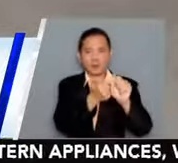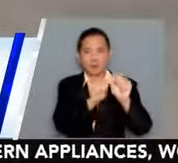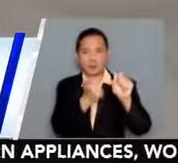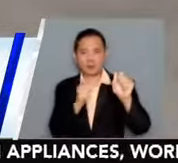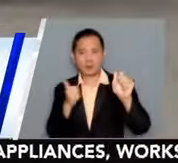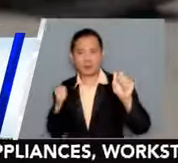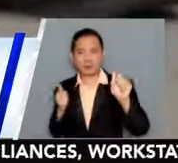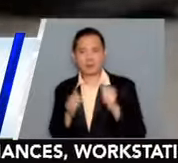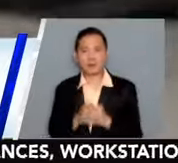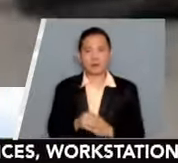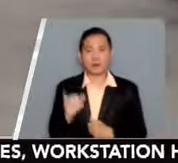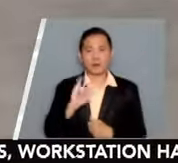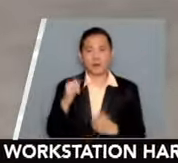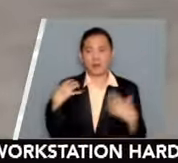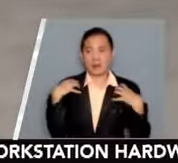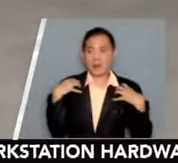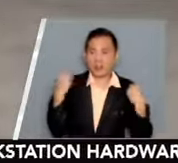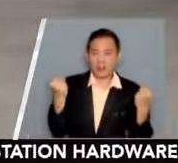ang school breaks.